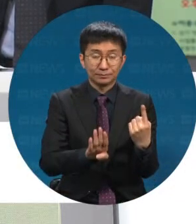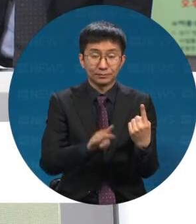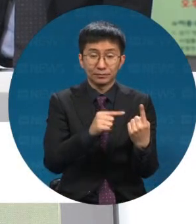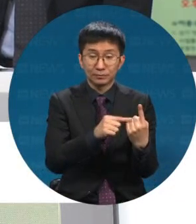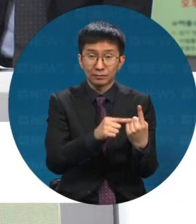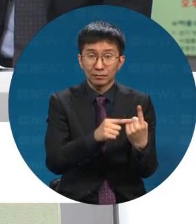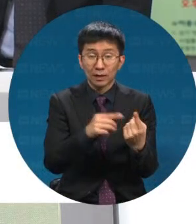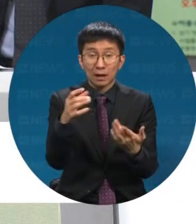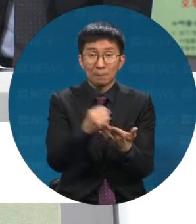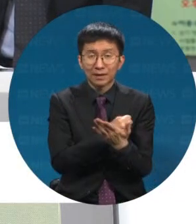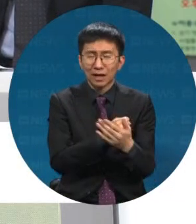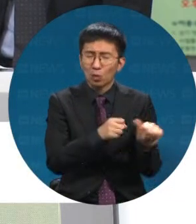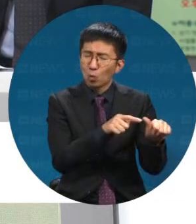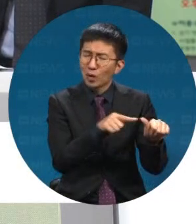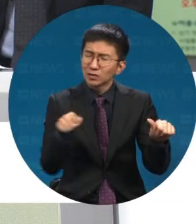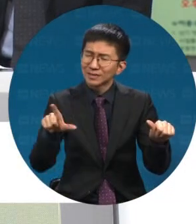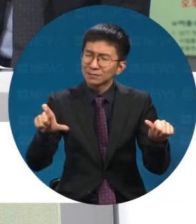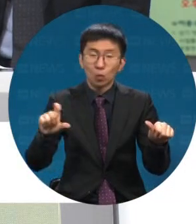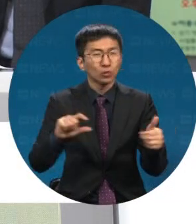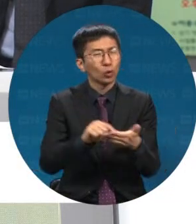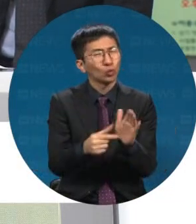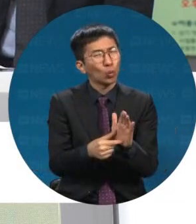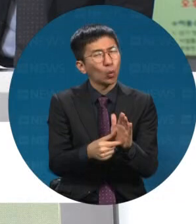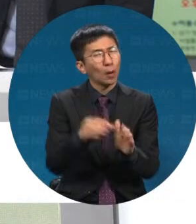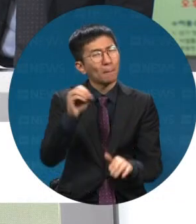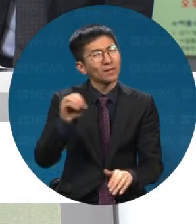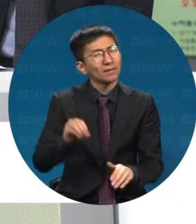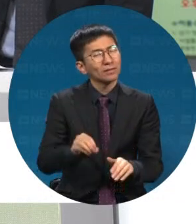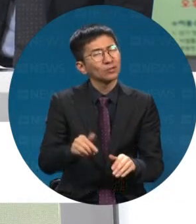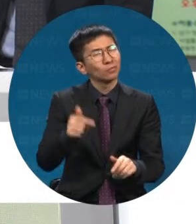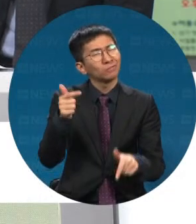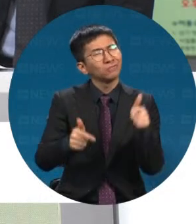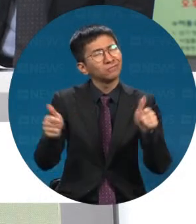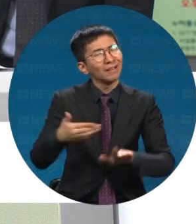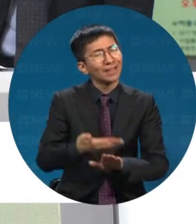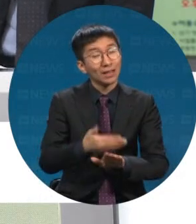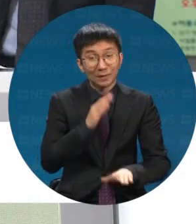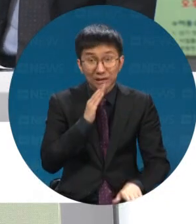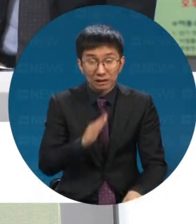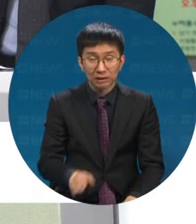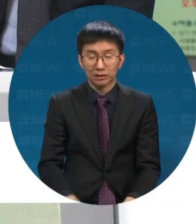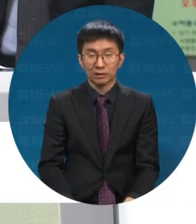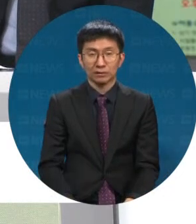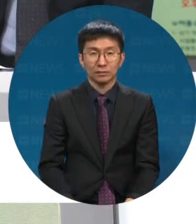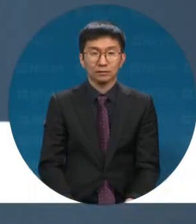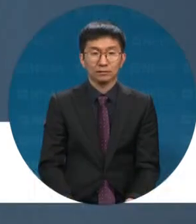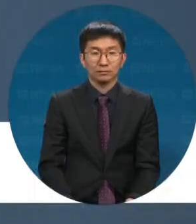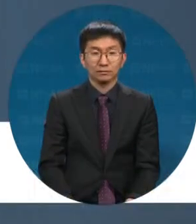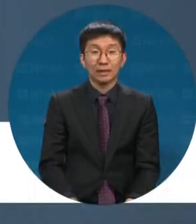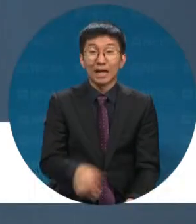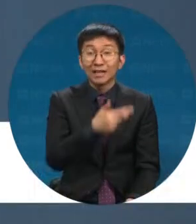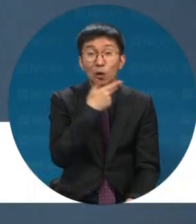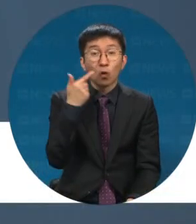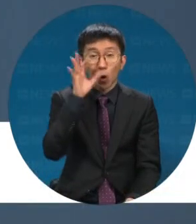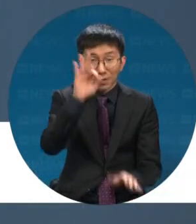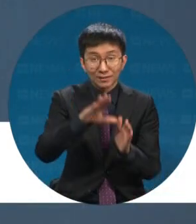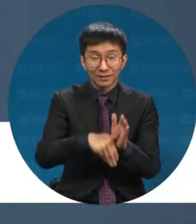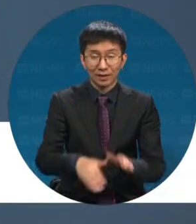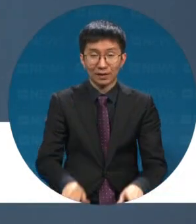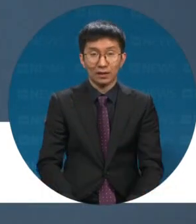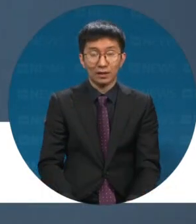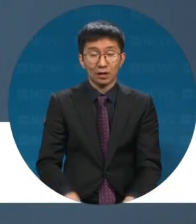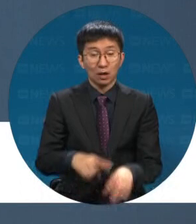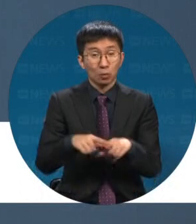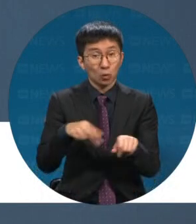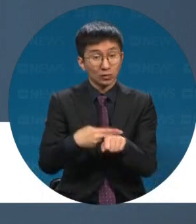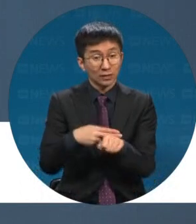적게는 5%에서 많게는 15%까지 굉장히 들쭉날쭉했습니다. 네. 영어 같은 경우에 보통